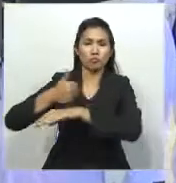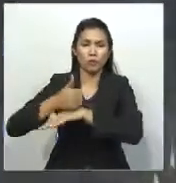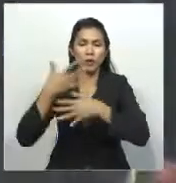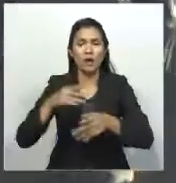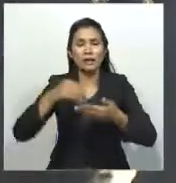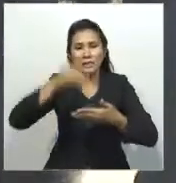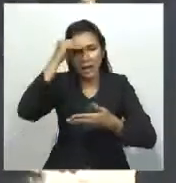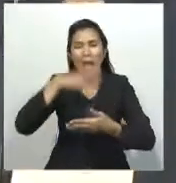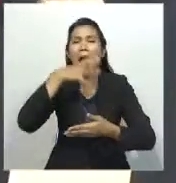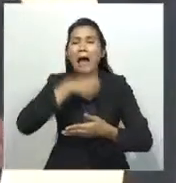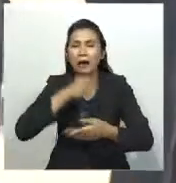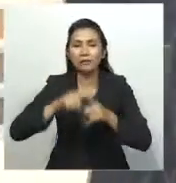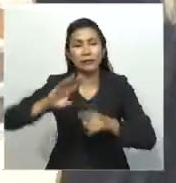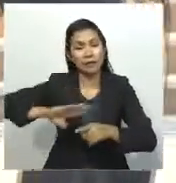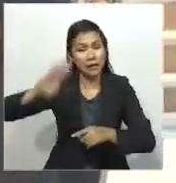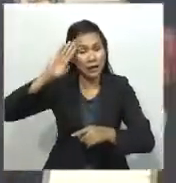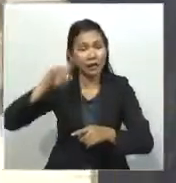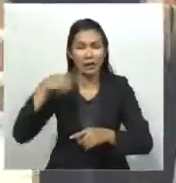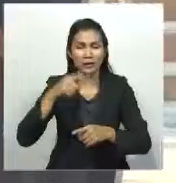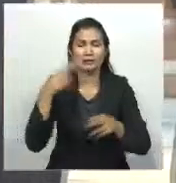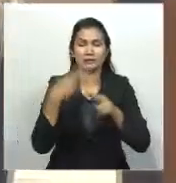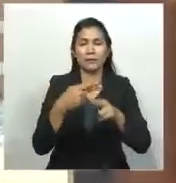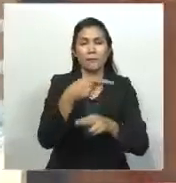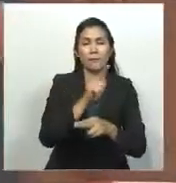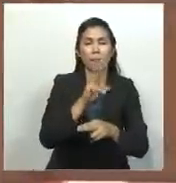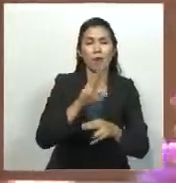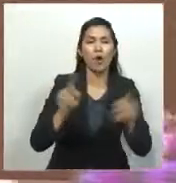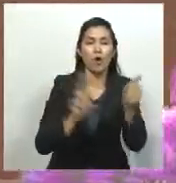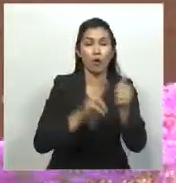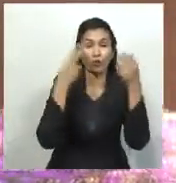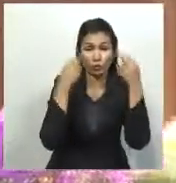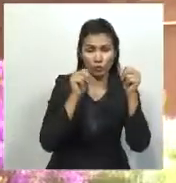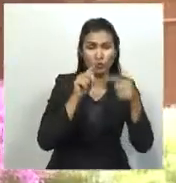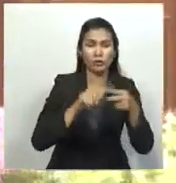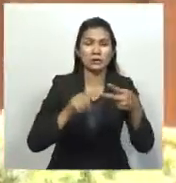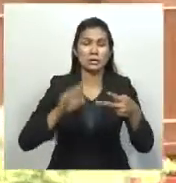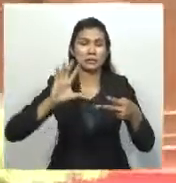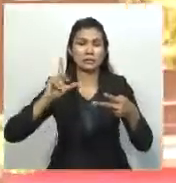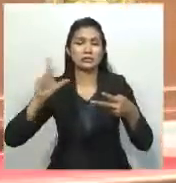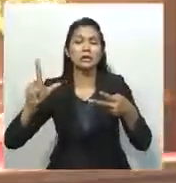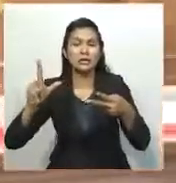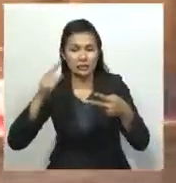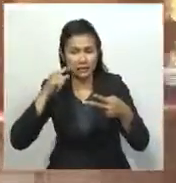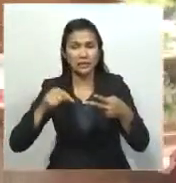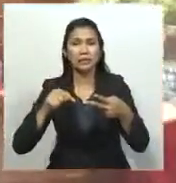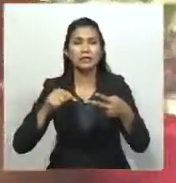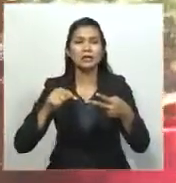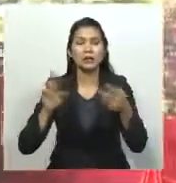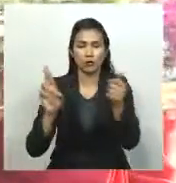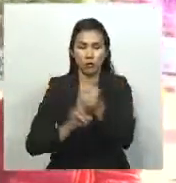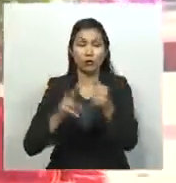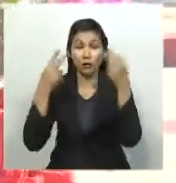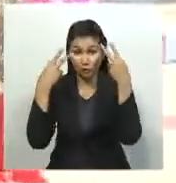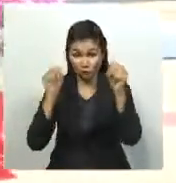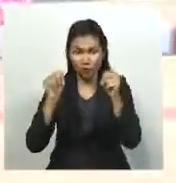และศิษย์เก่าโรงเรียนเตรียมทหารอาทิพลเอกประวิตรวงษ์สุวรรณรองนายกรัฐมนตรีพลเอกชัดชัยสาริกัญญะร